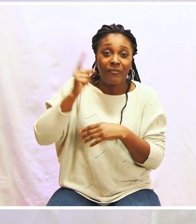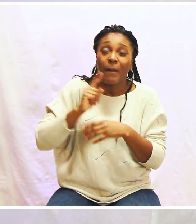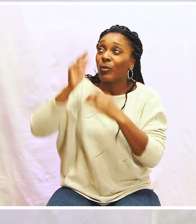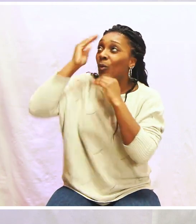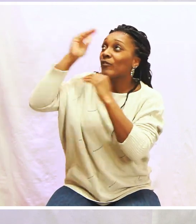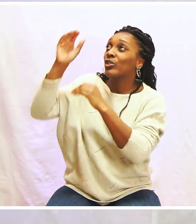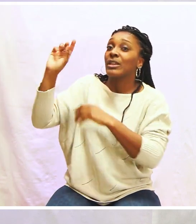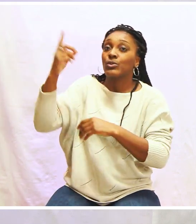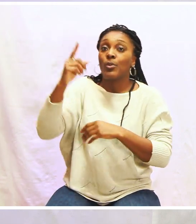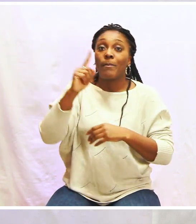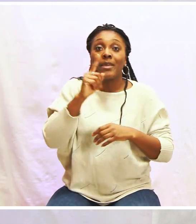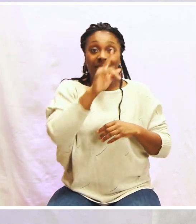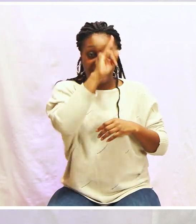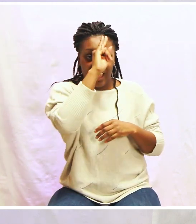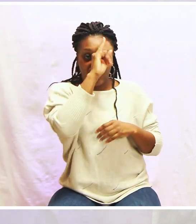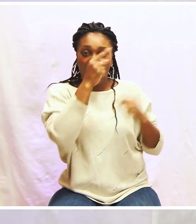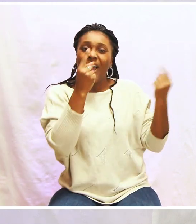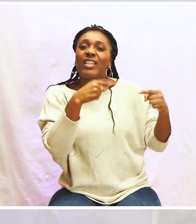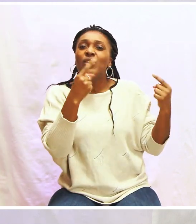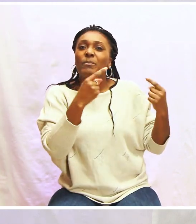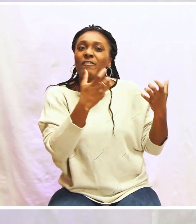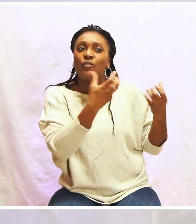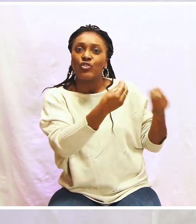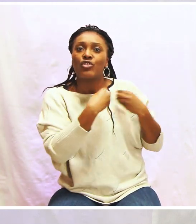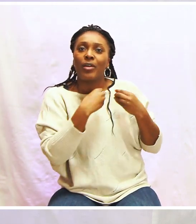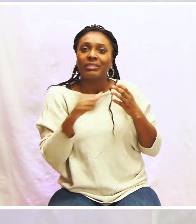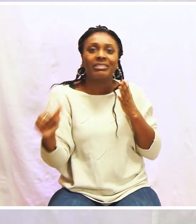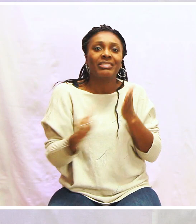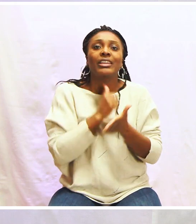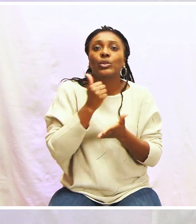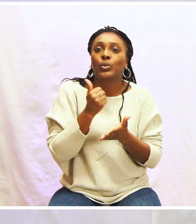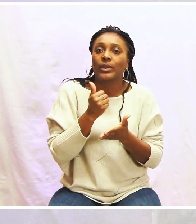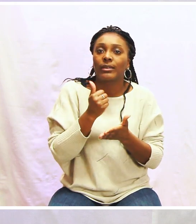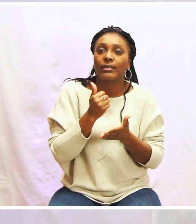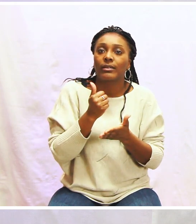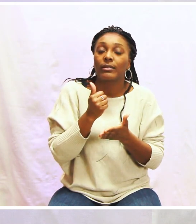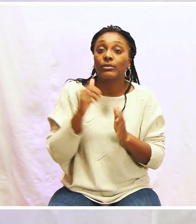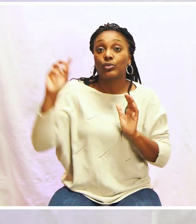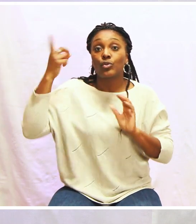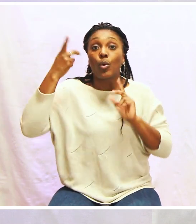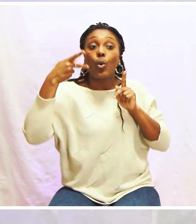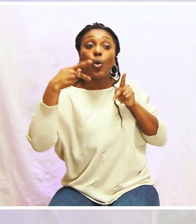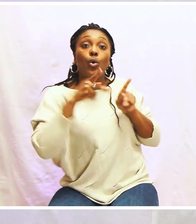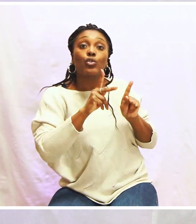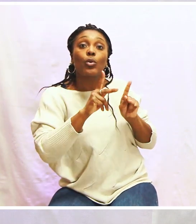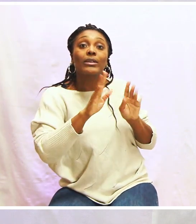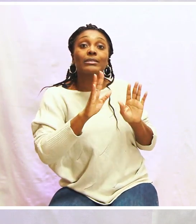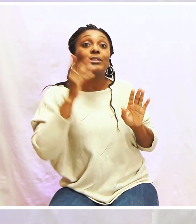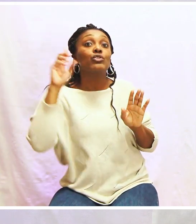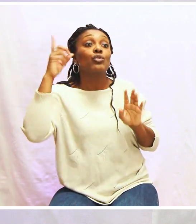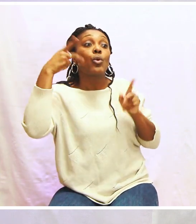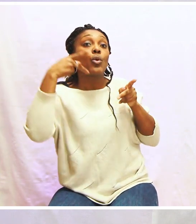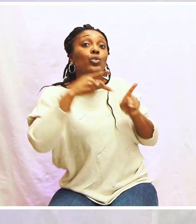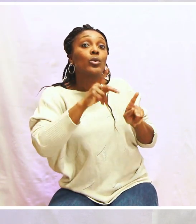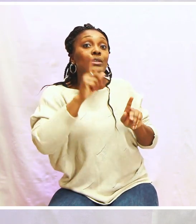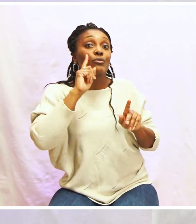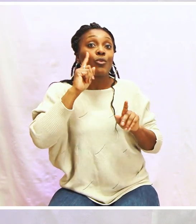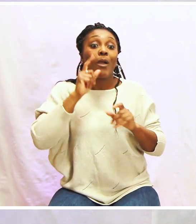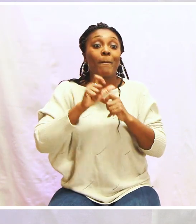pour essayer eh bien, de les détruire, parce que Dieu le permet, mais quand Dieu le permet, c'est parce que derrière, il y a la gloire de Dieu qui va se